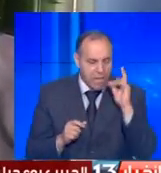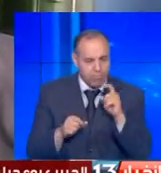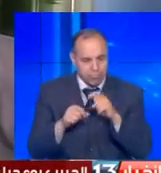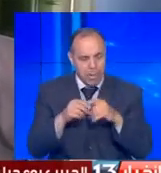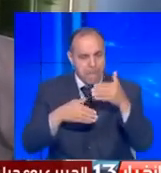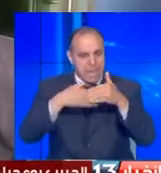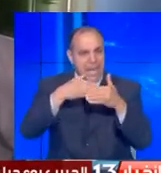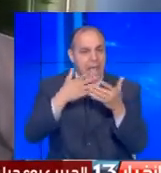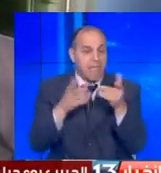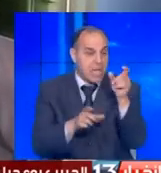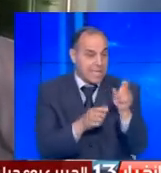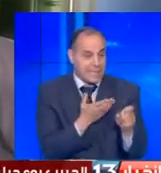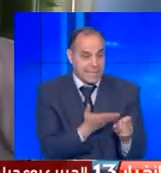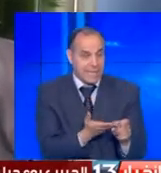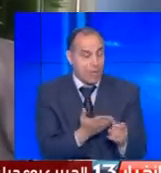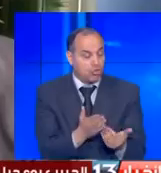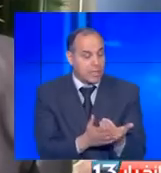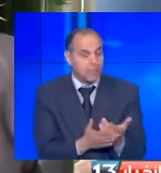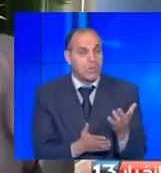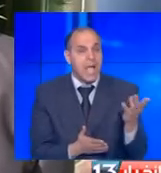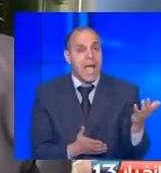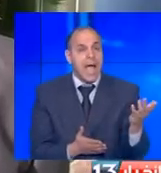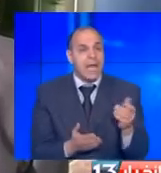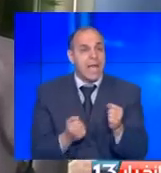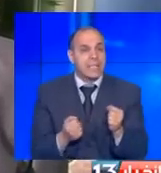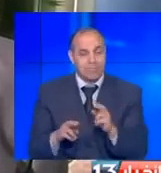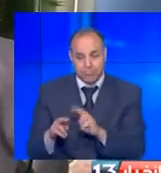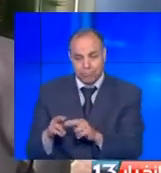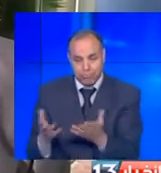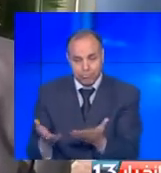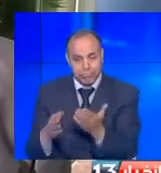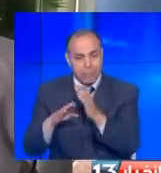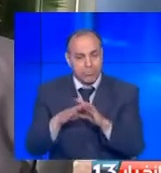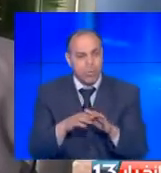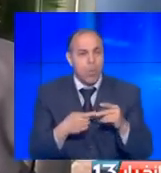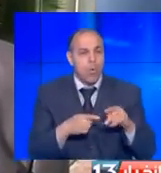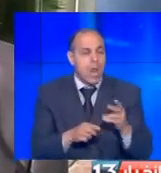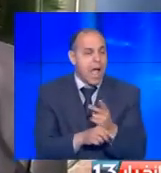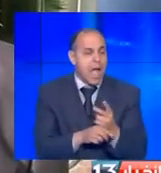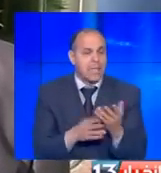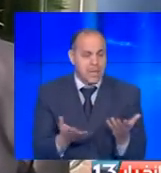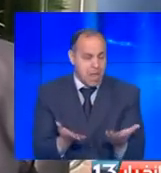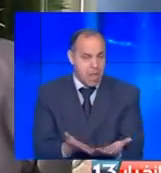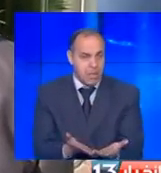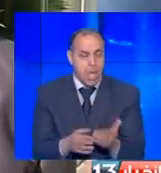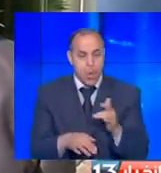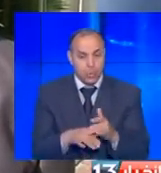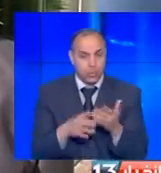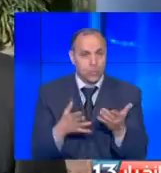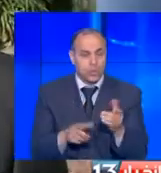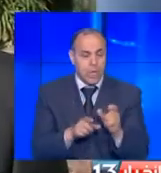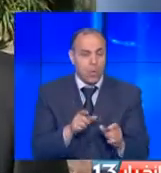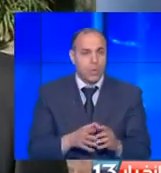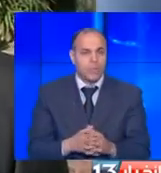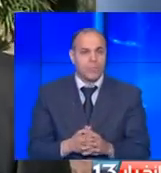في بناء هذا الإنسان الجديد على أساس تحصينه من مختلف المخاطر التي تهدد